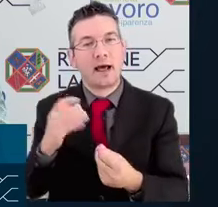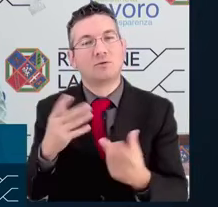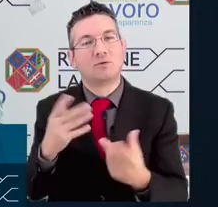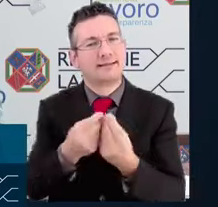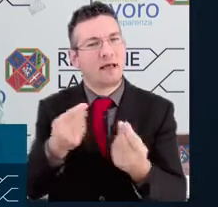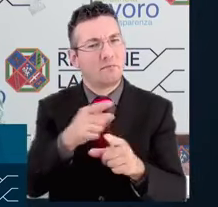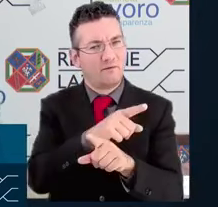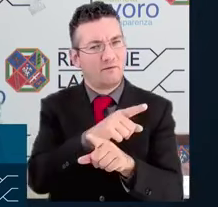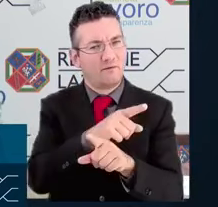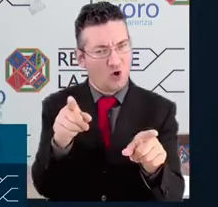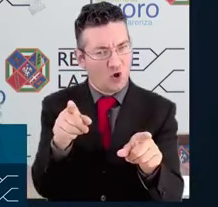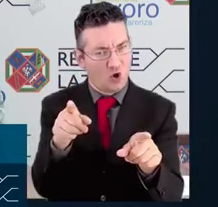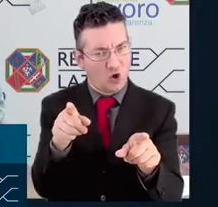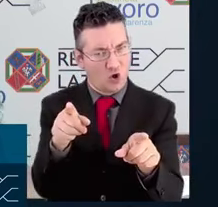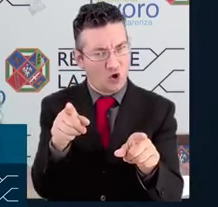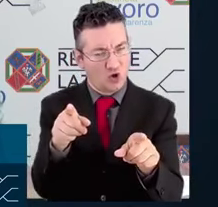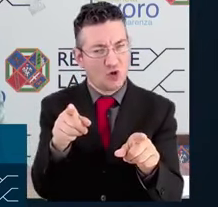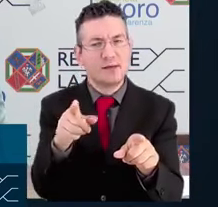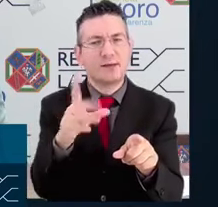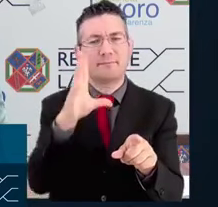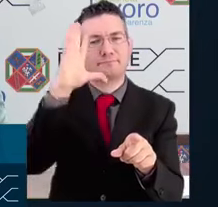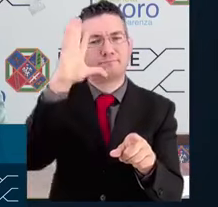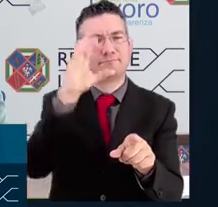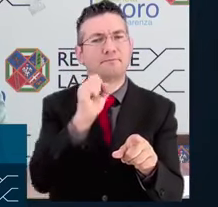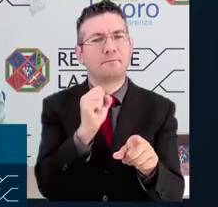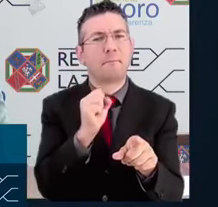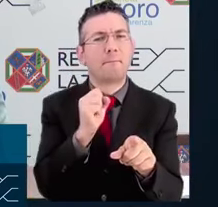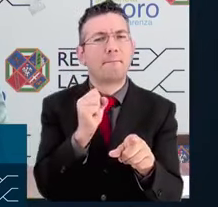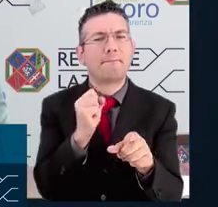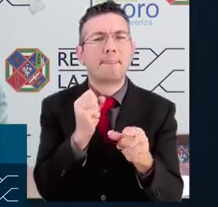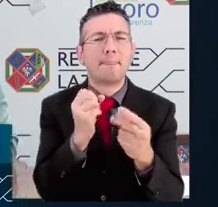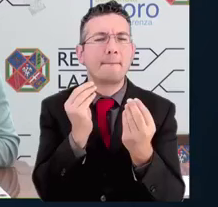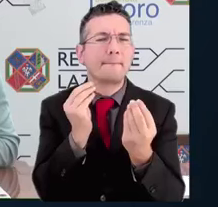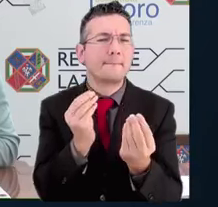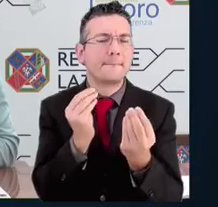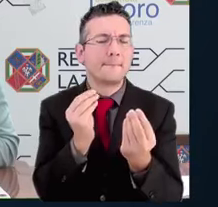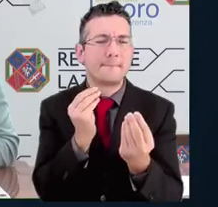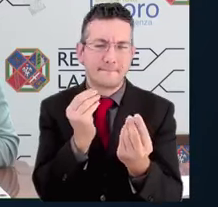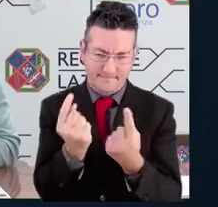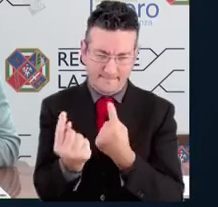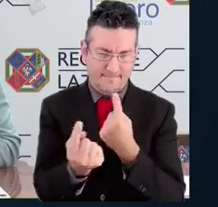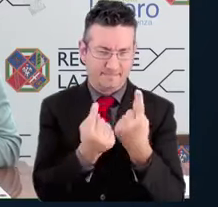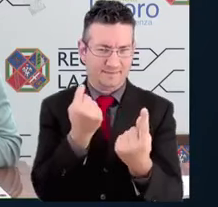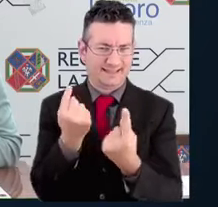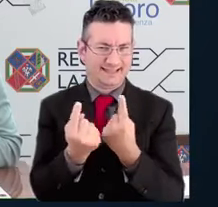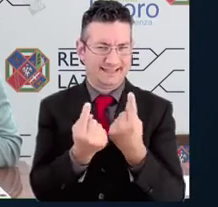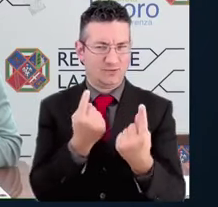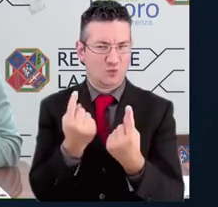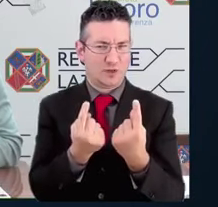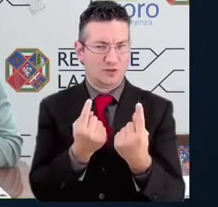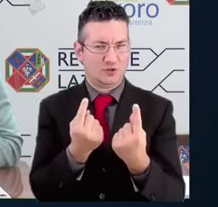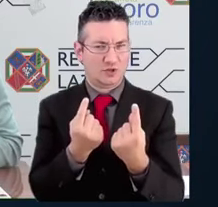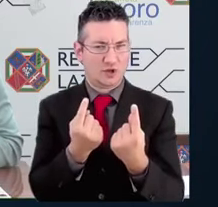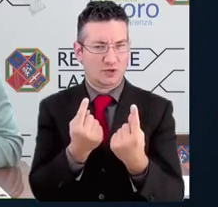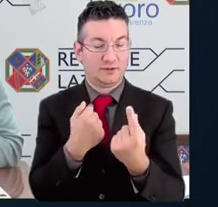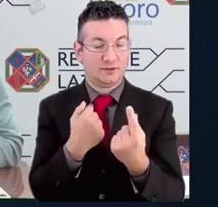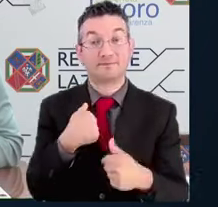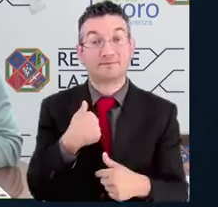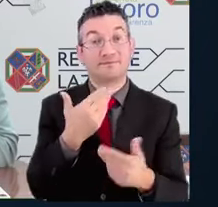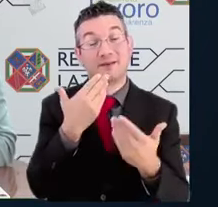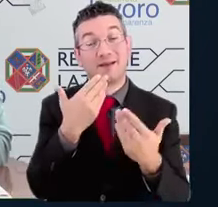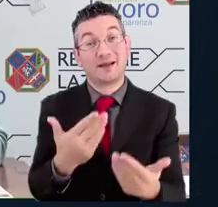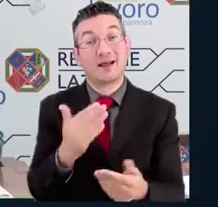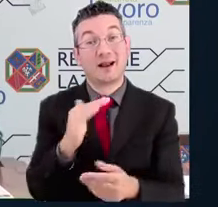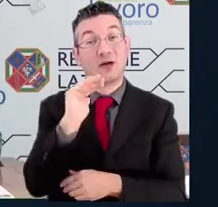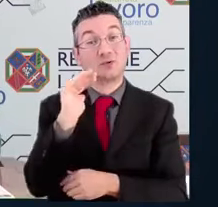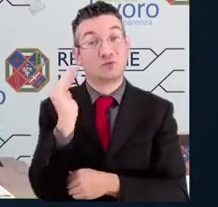e capire il perché no di alcune di alcune situazioni io ringrazio tutti